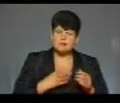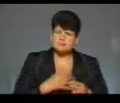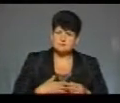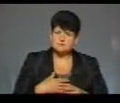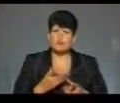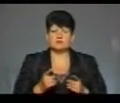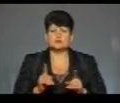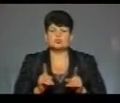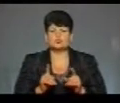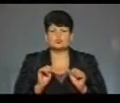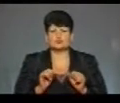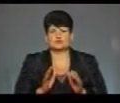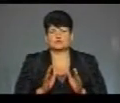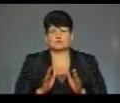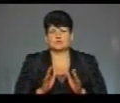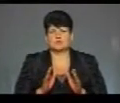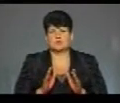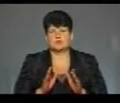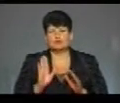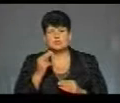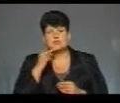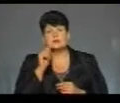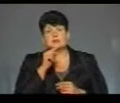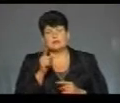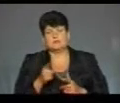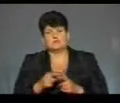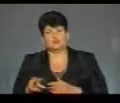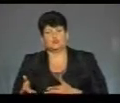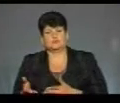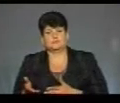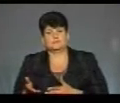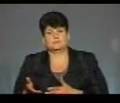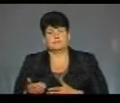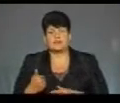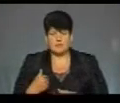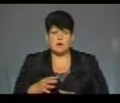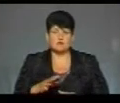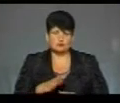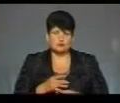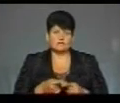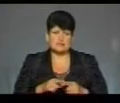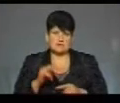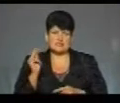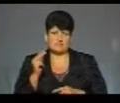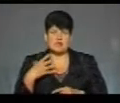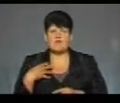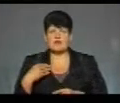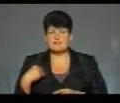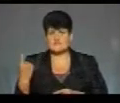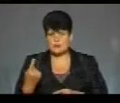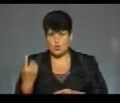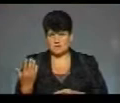більший, ніж те, що можемо ми тут забезпечити для військовослужбовців? Я перебував на таких навчаннях, це в Львівській